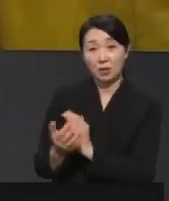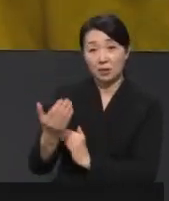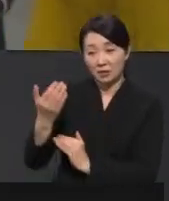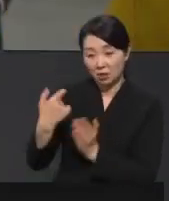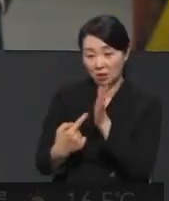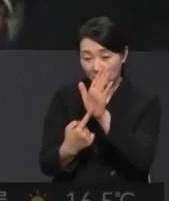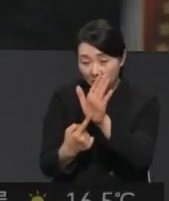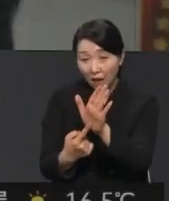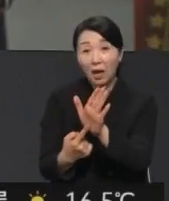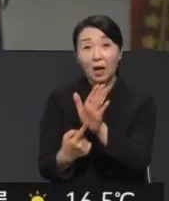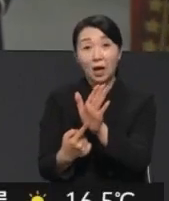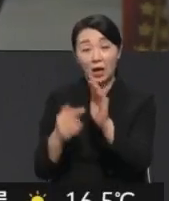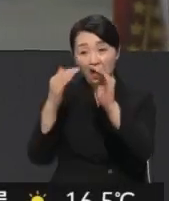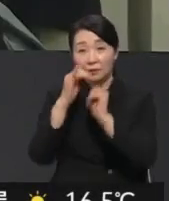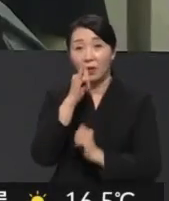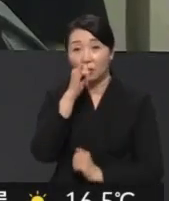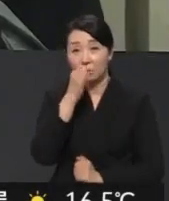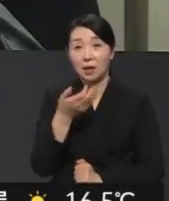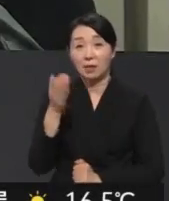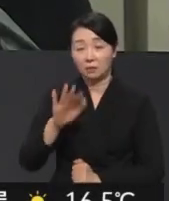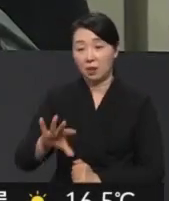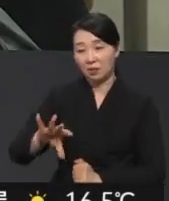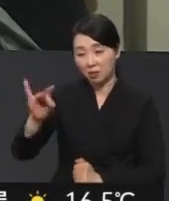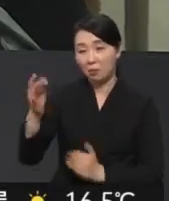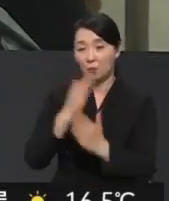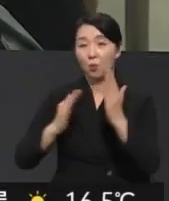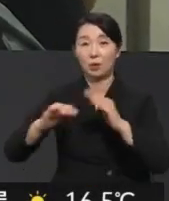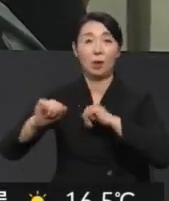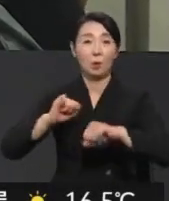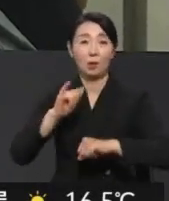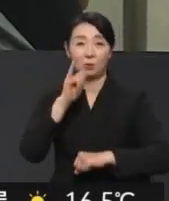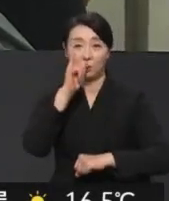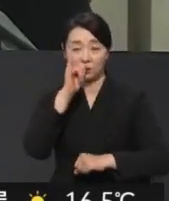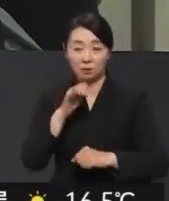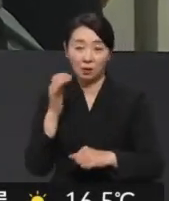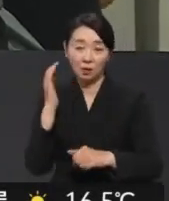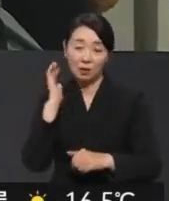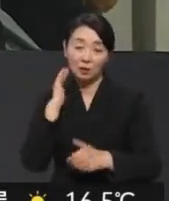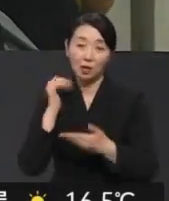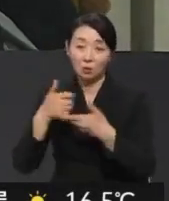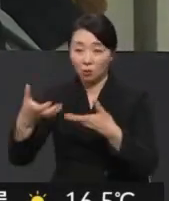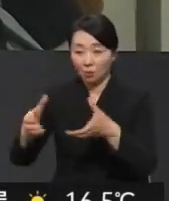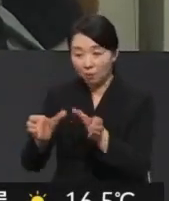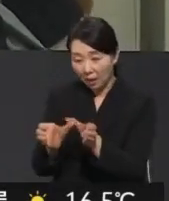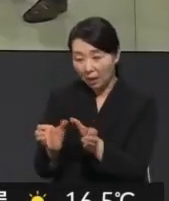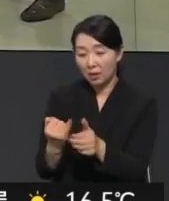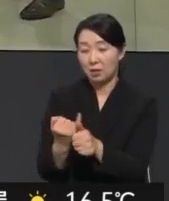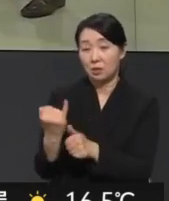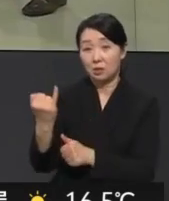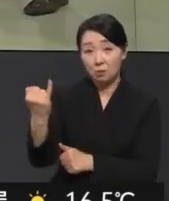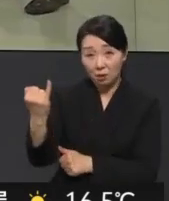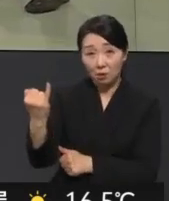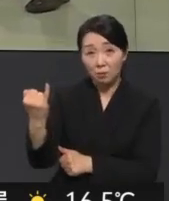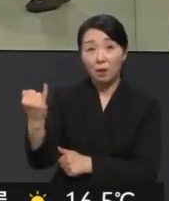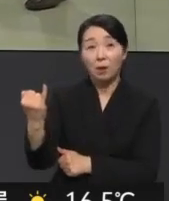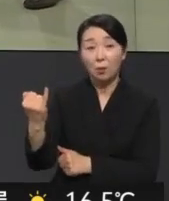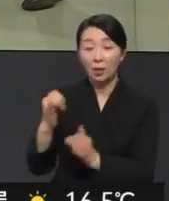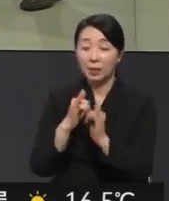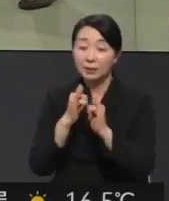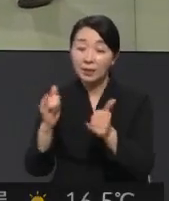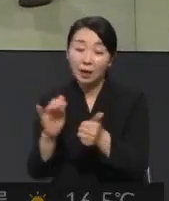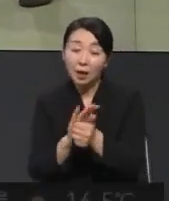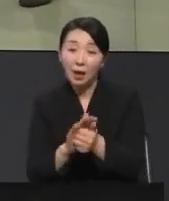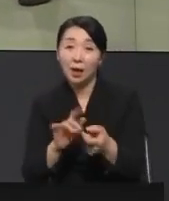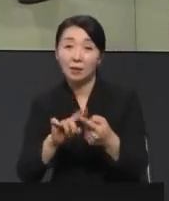취임 이후 김 여사의 사실상 첫 공개 일정입니다. 대통령실은 김 여사가 행사에서 인도주의 사업을